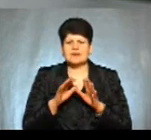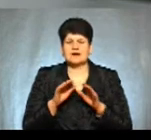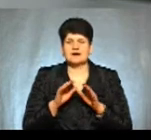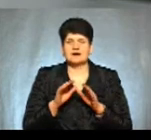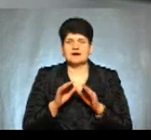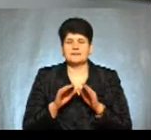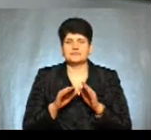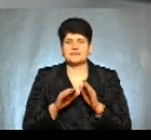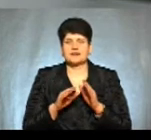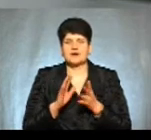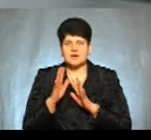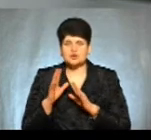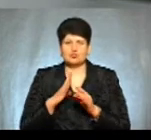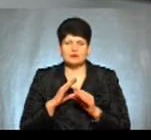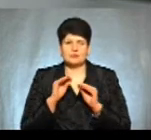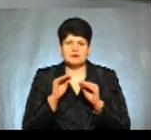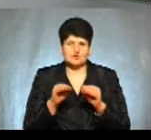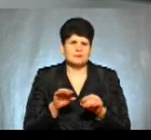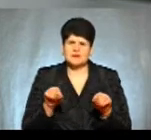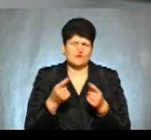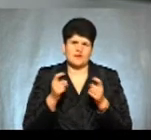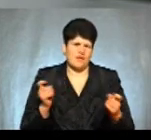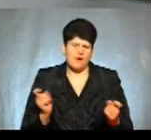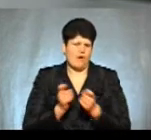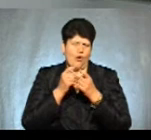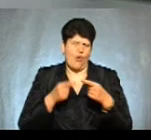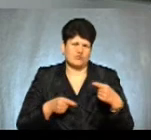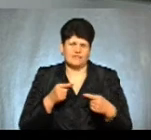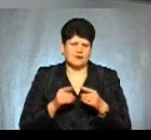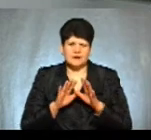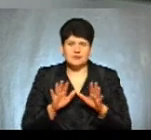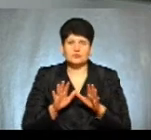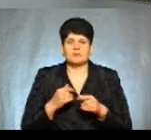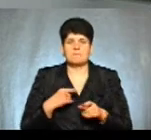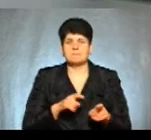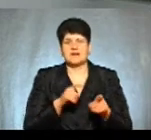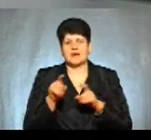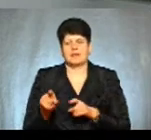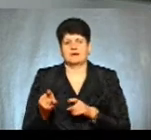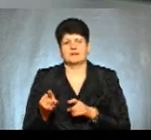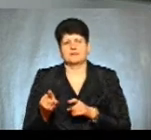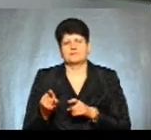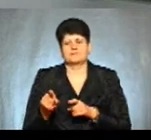звичайно, висаджена нами, а зрештою, щоб не утворювати якогось конфлікту, ми переїхали на